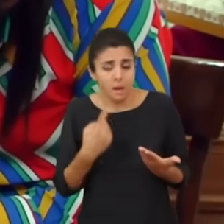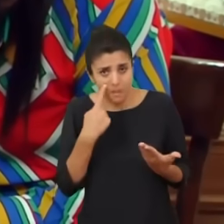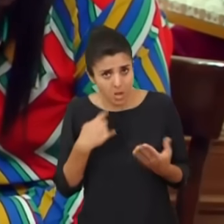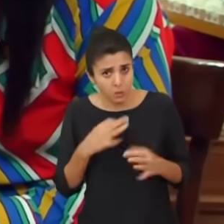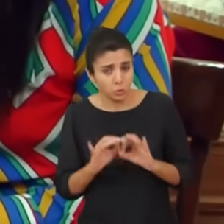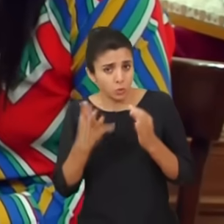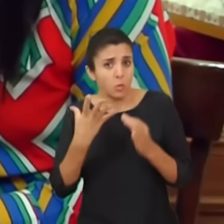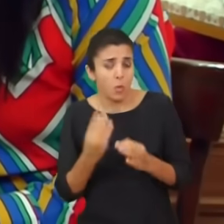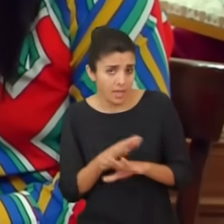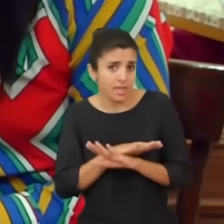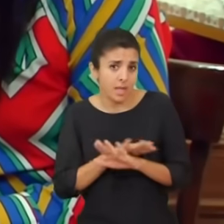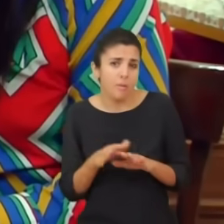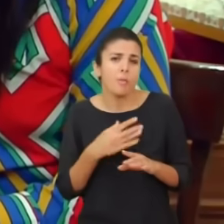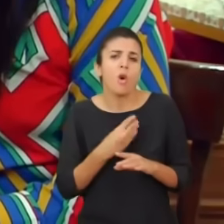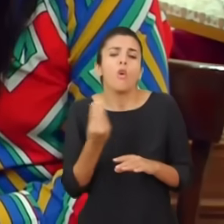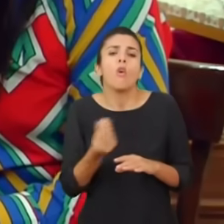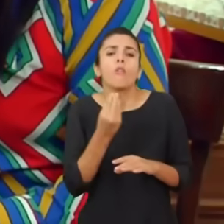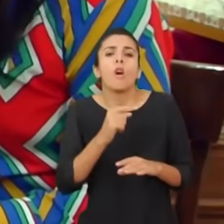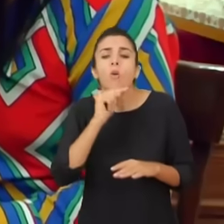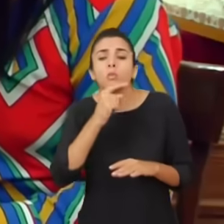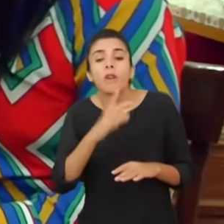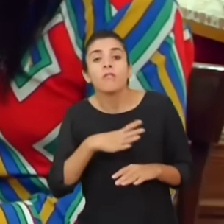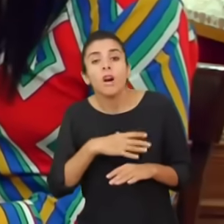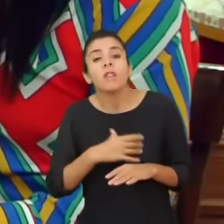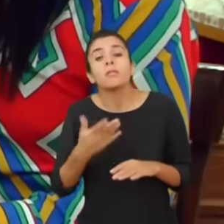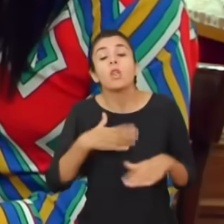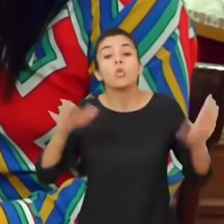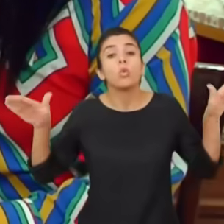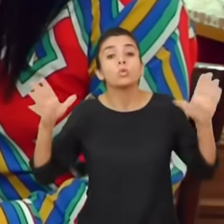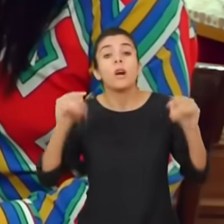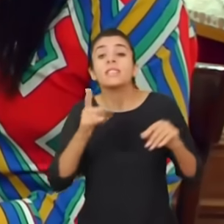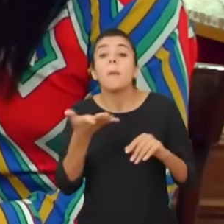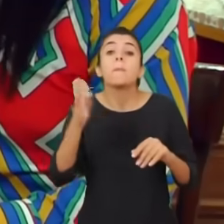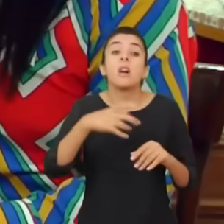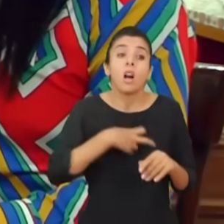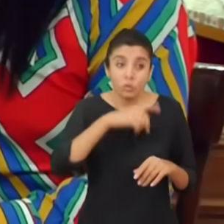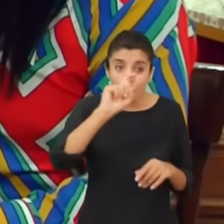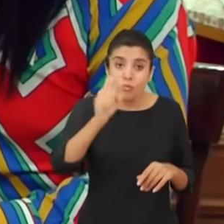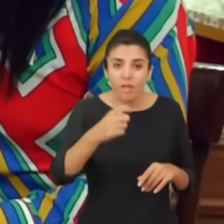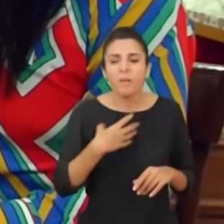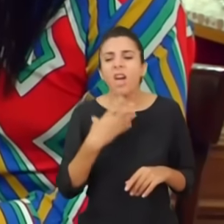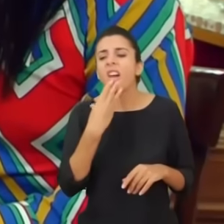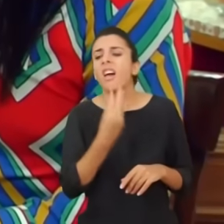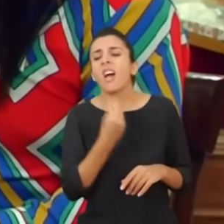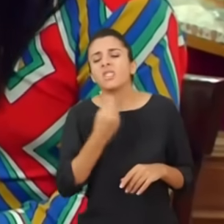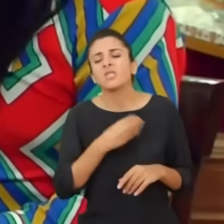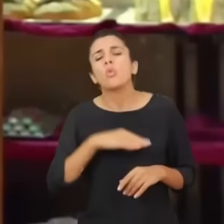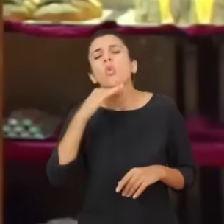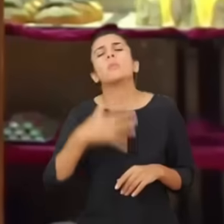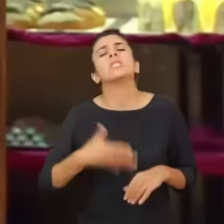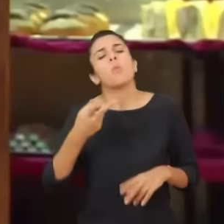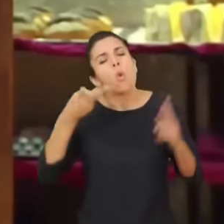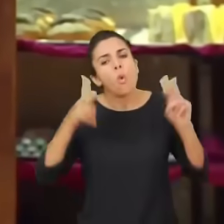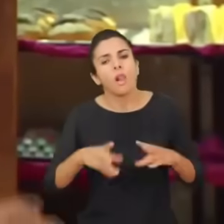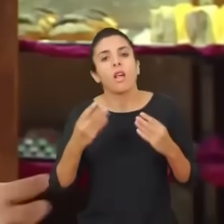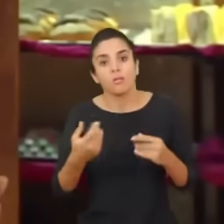denk geldi. Ben bir ufak hurmayım. Başı telli turdayım. Senden başka seversem gençliğime doymayayım. Al hurma. Şimdi bir şey